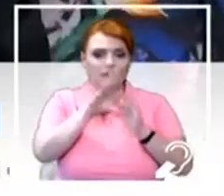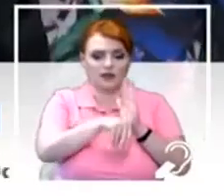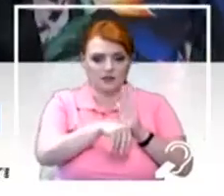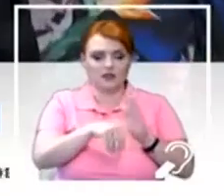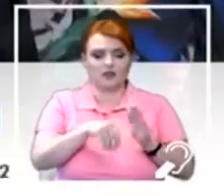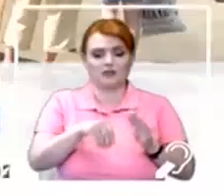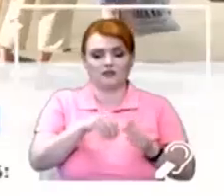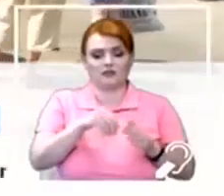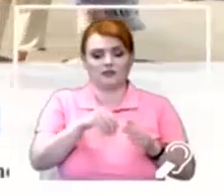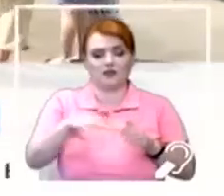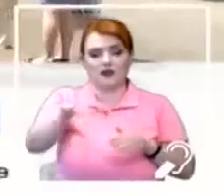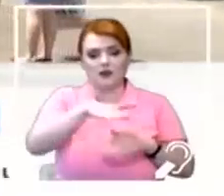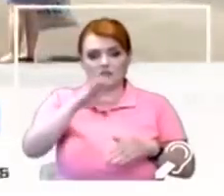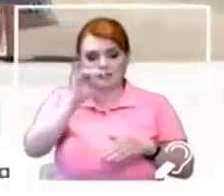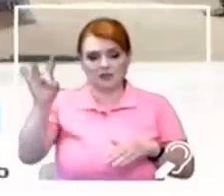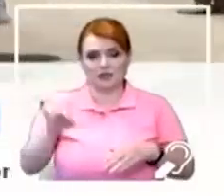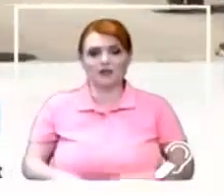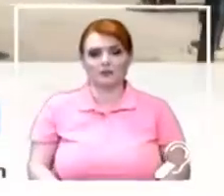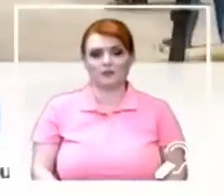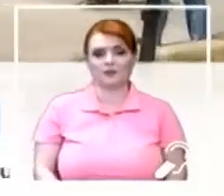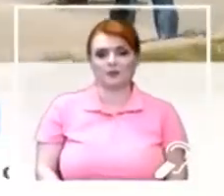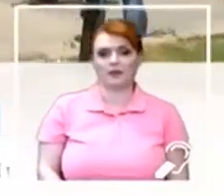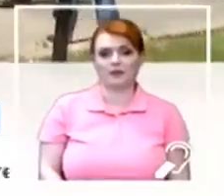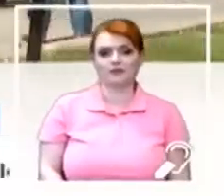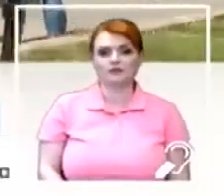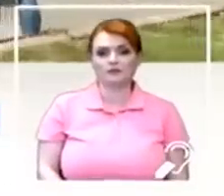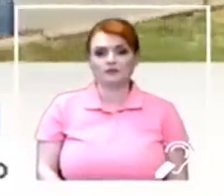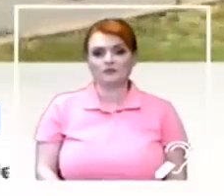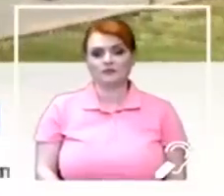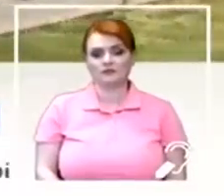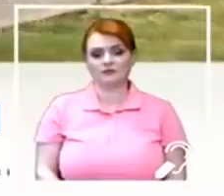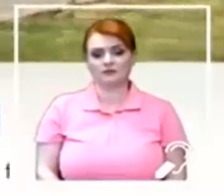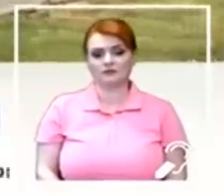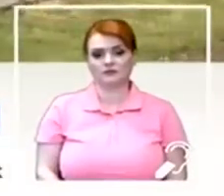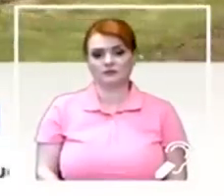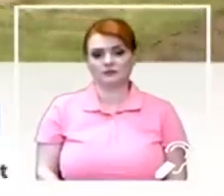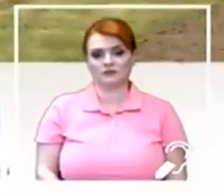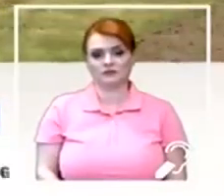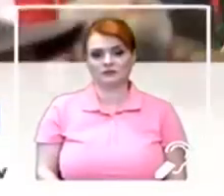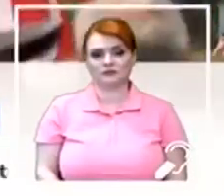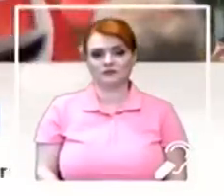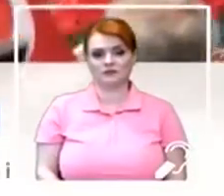ale opoziției de stânga sunt, de fapt, puținele argumente pe care le mai au împotriva guvernării.